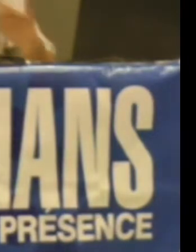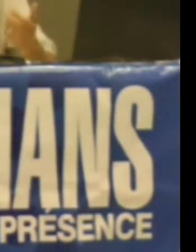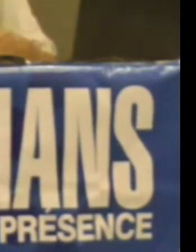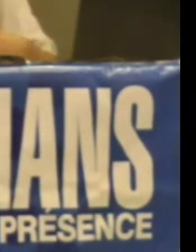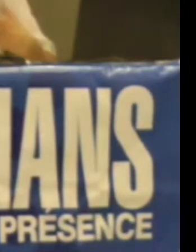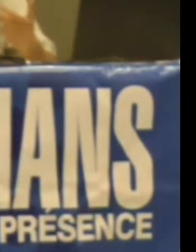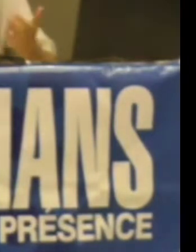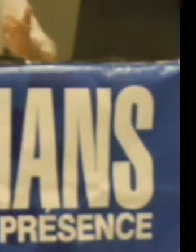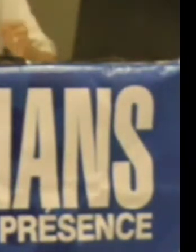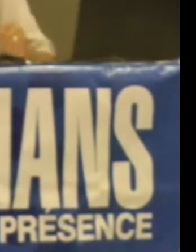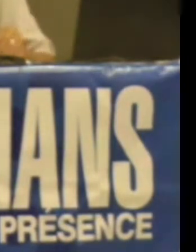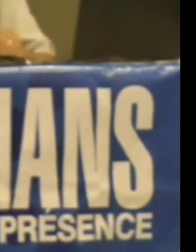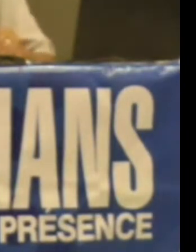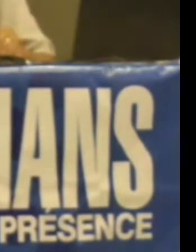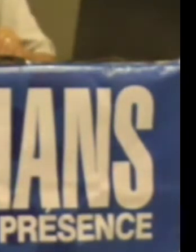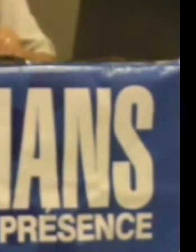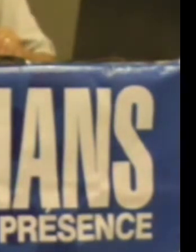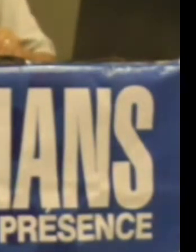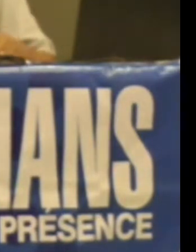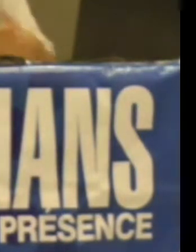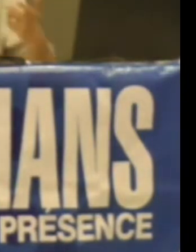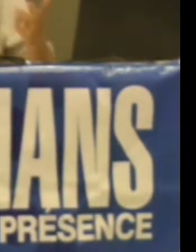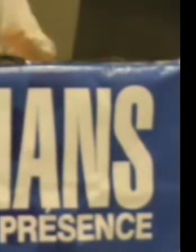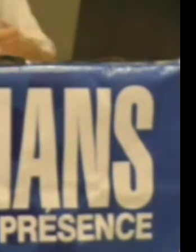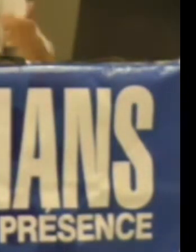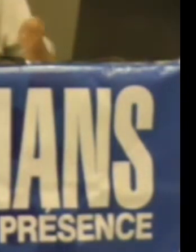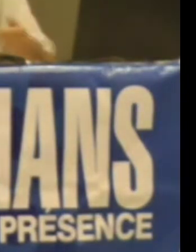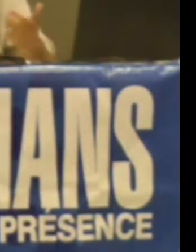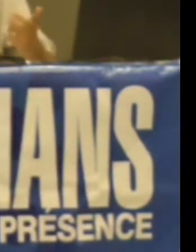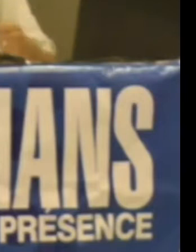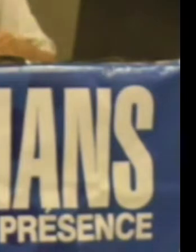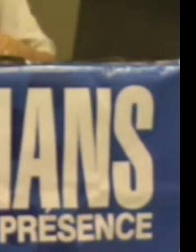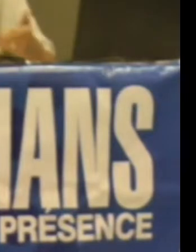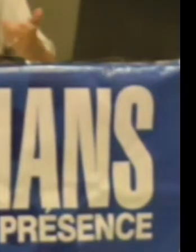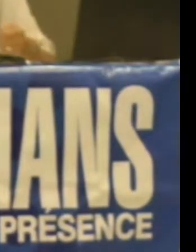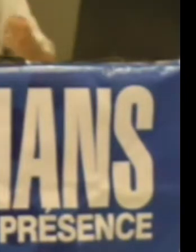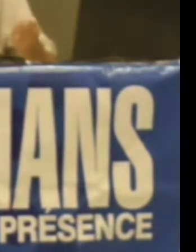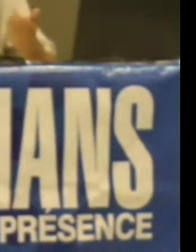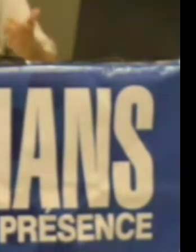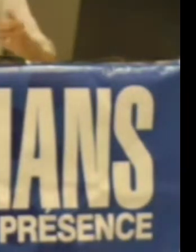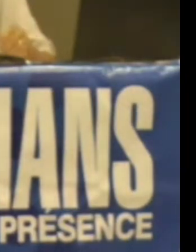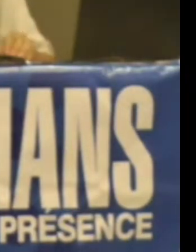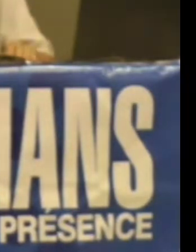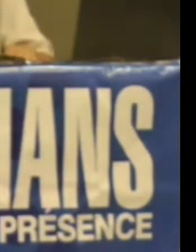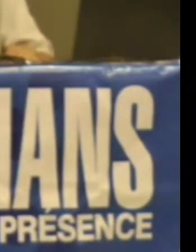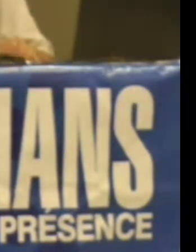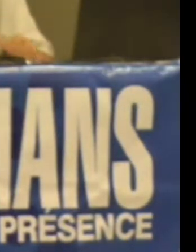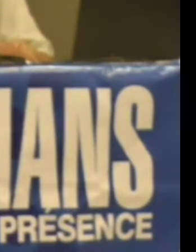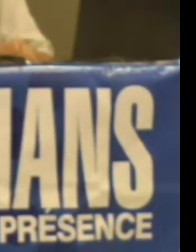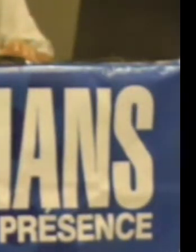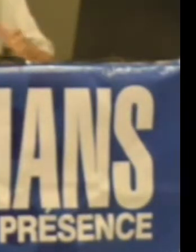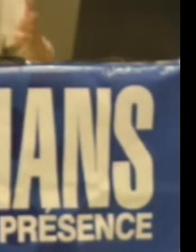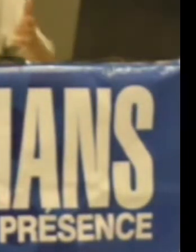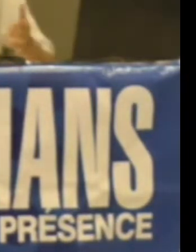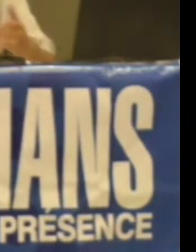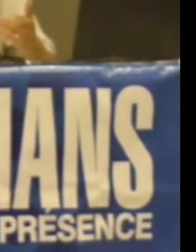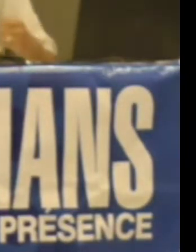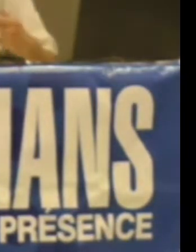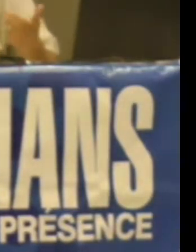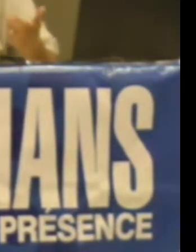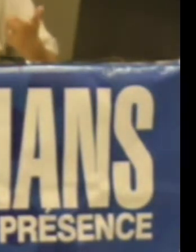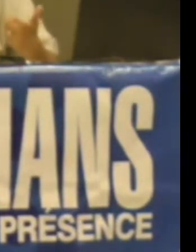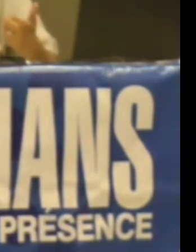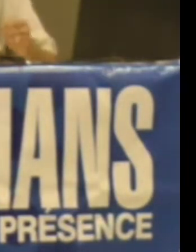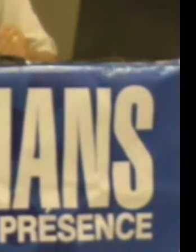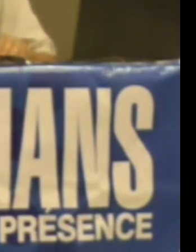pour se vêtir, pour s'alimenter. Et comme on dit, dis-moi ce que tu manges et je te dirai qui tu es. Donc c'est un petit peu ça, c'est des choses